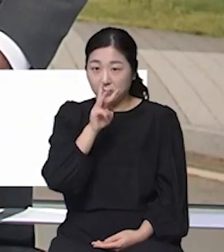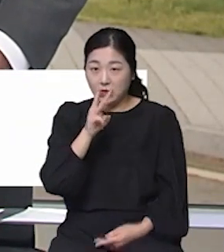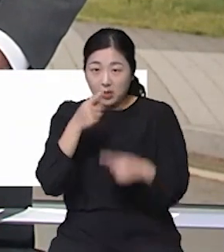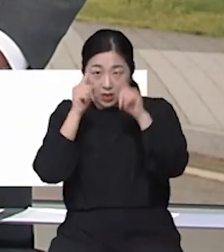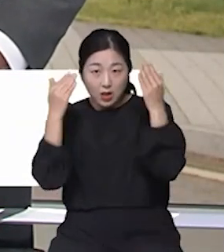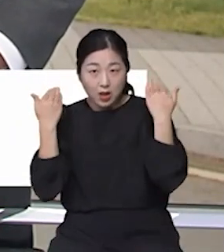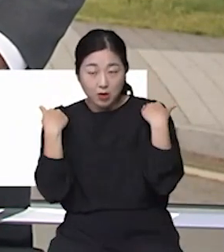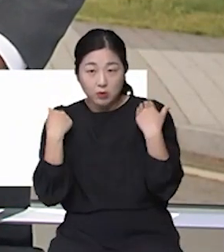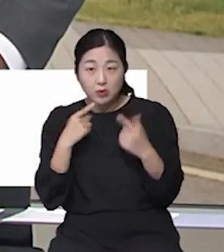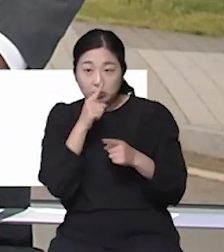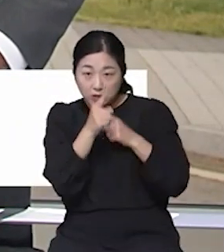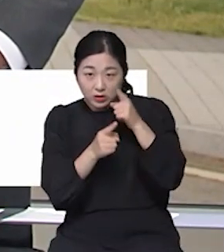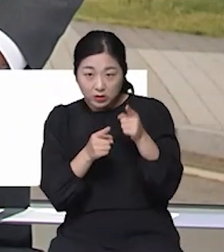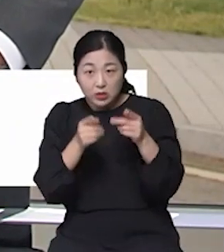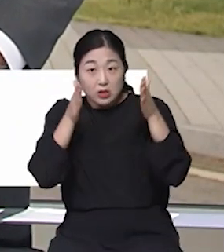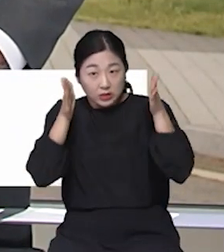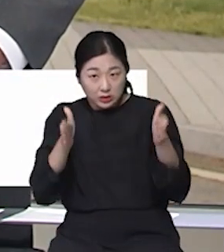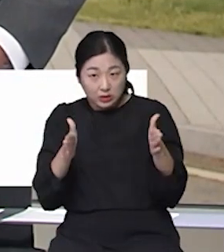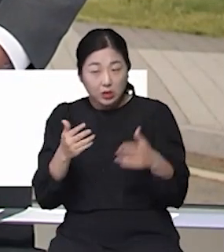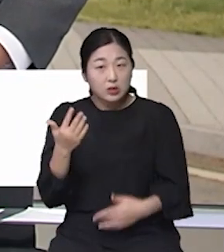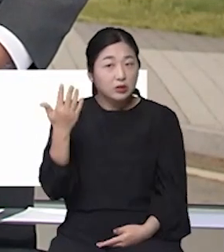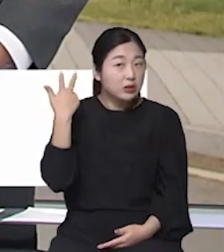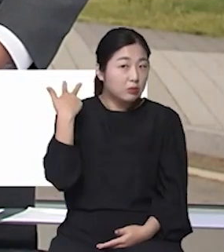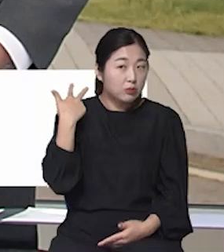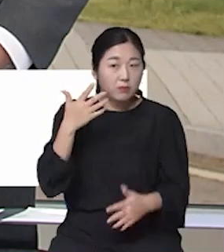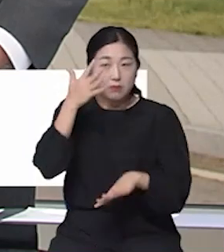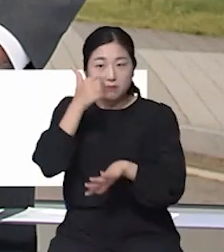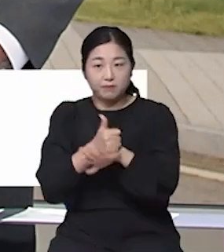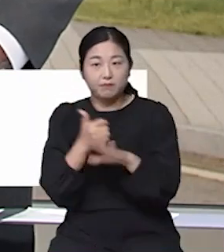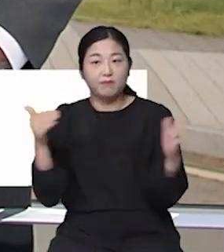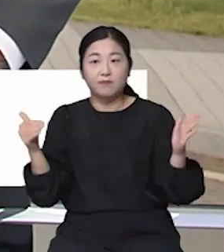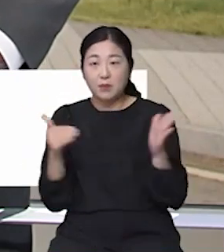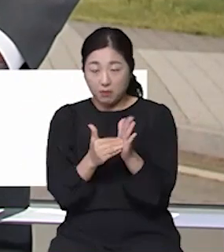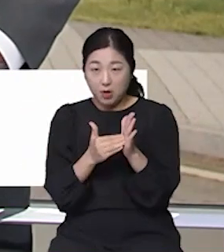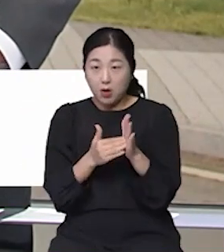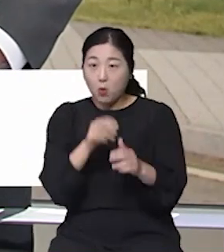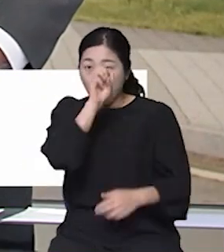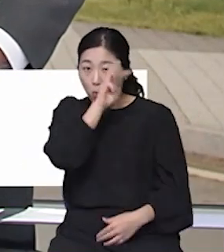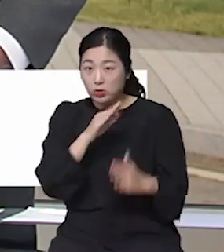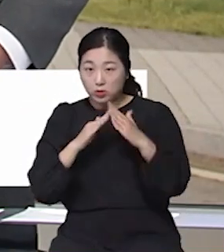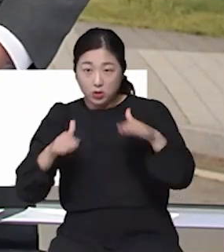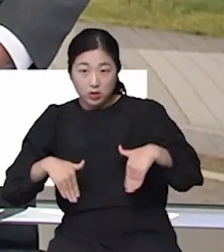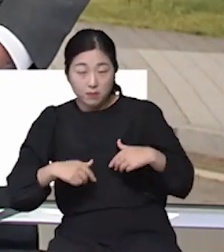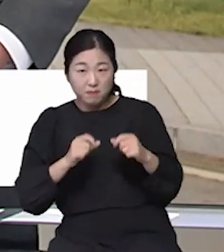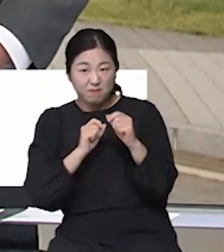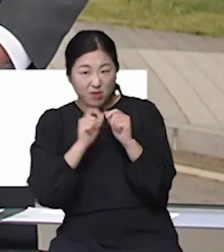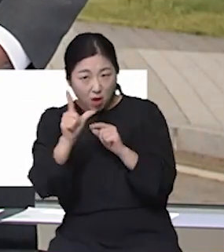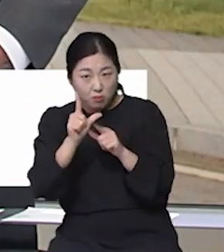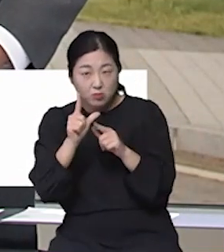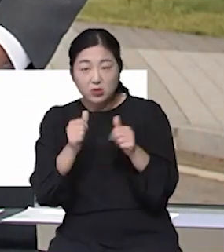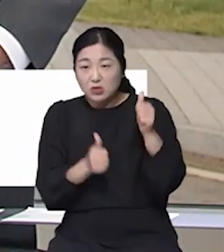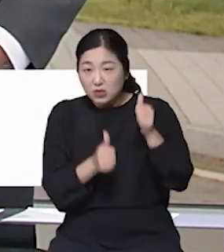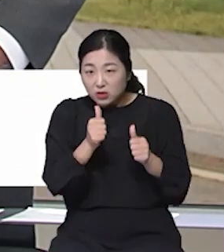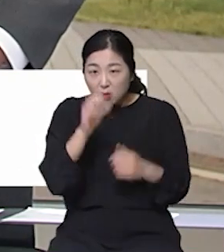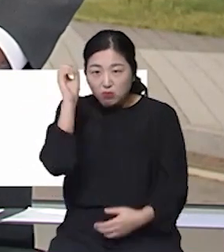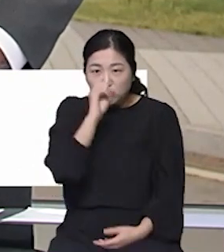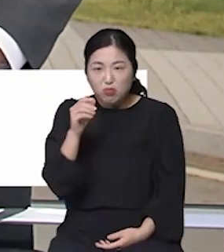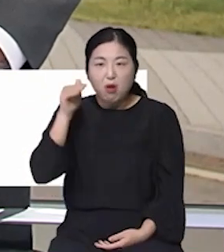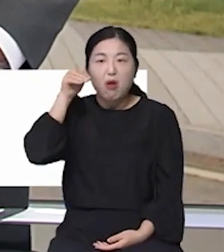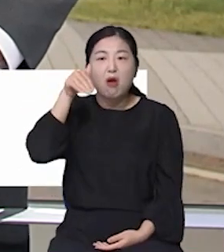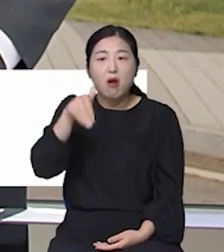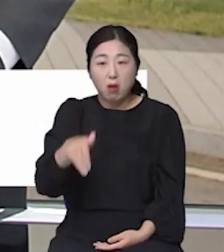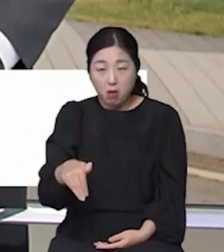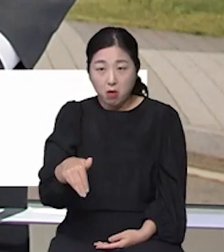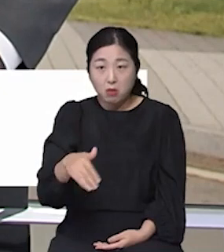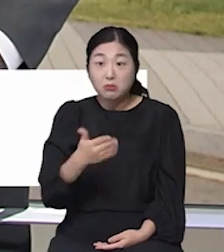2023학년도 대입 수시 모집 원서 접수가 지난 주말 마감됐습니다. 광주 전남 지역 대부분 대학에서 경쟁률이 하락세를